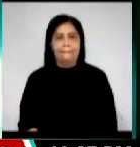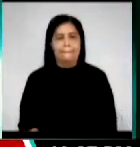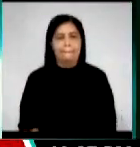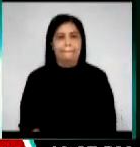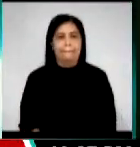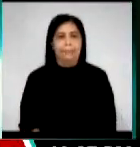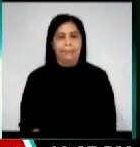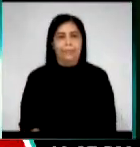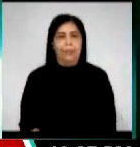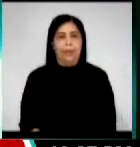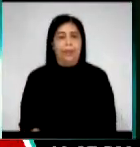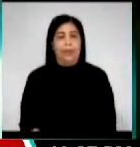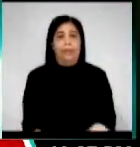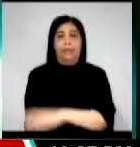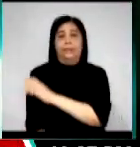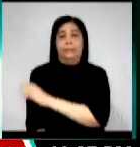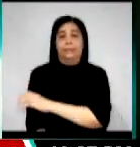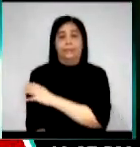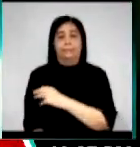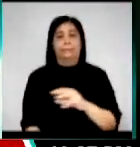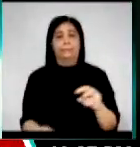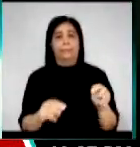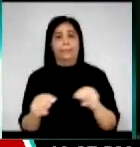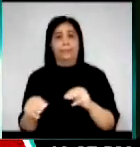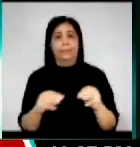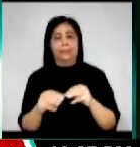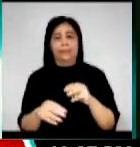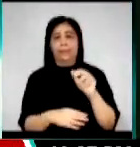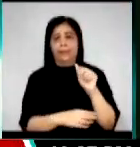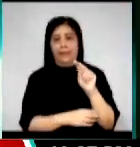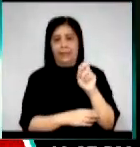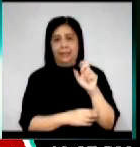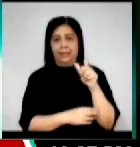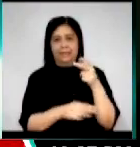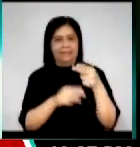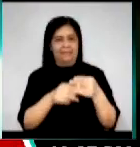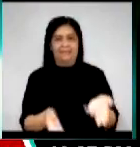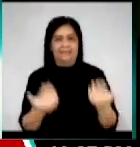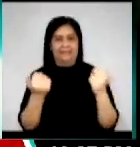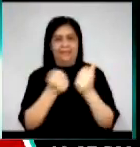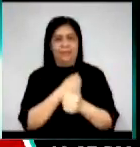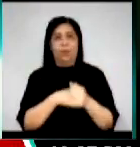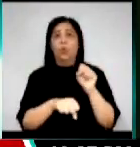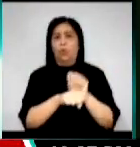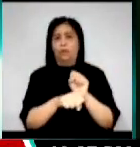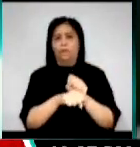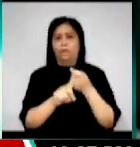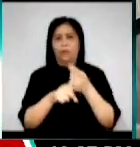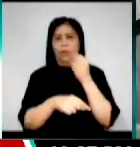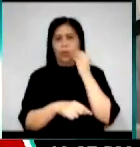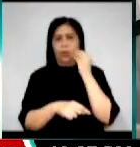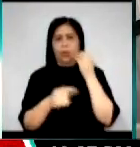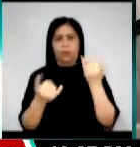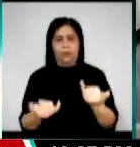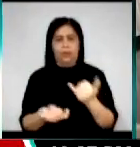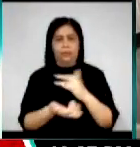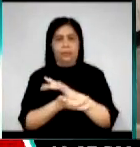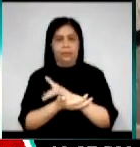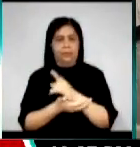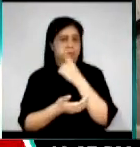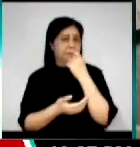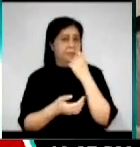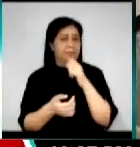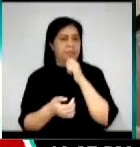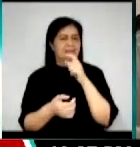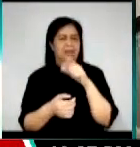Ang Clinic Management Associate na si Angel, di niya tunay na pangalan, work from home ngayong may pandemya. At dahil hindi na raw niya